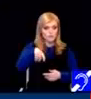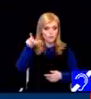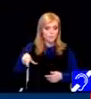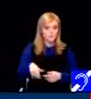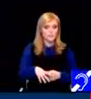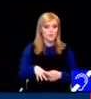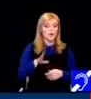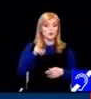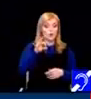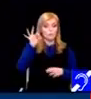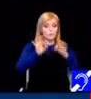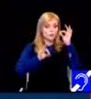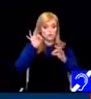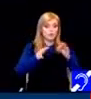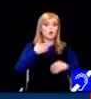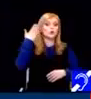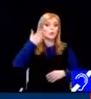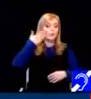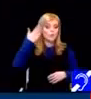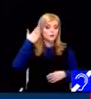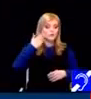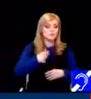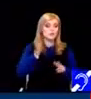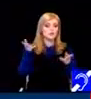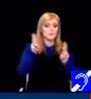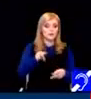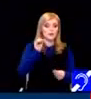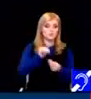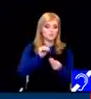Dar procentul românilor basarabieni să rămână același,